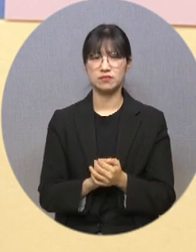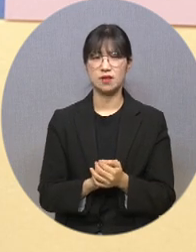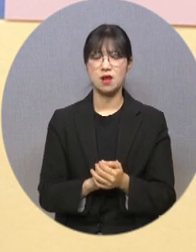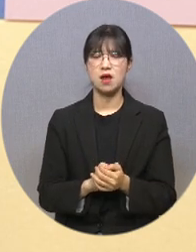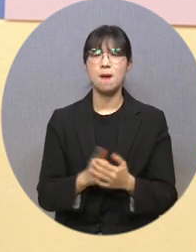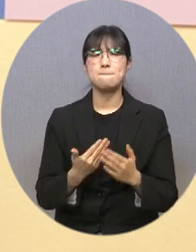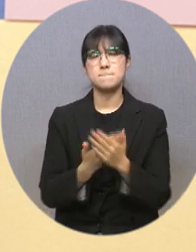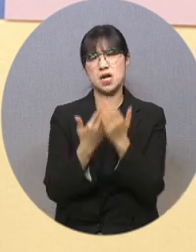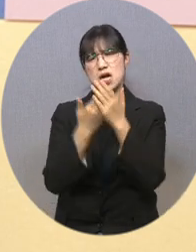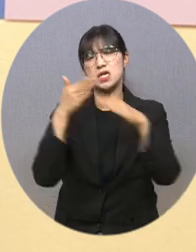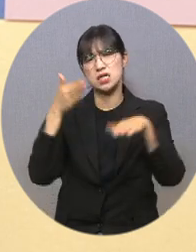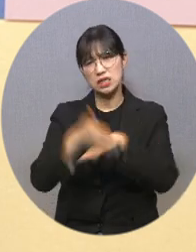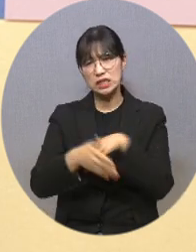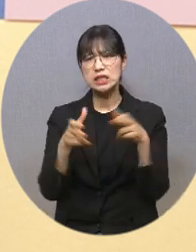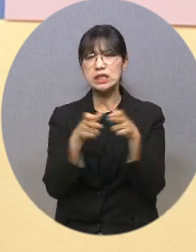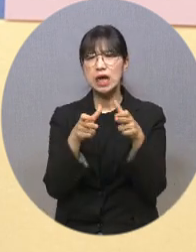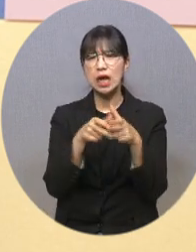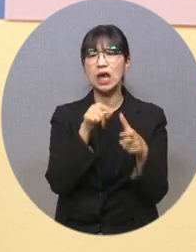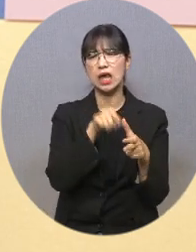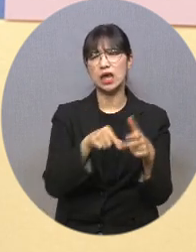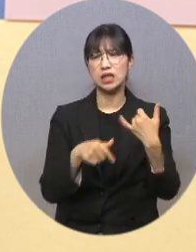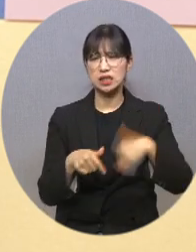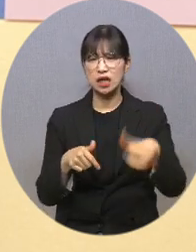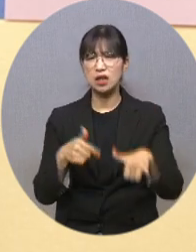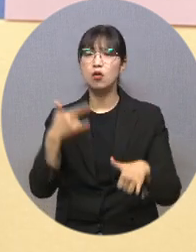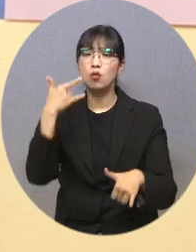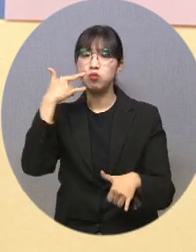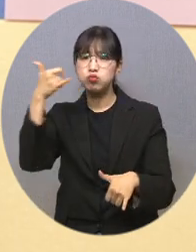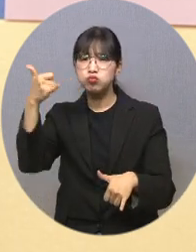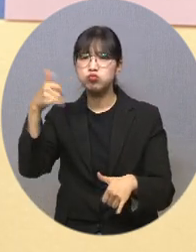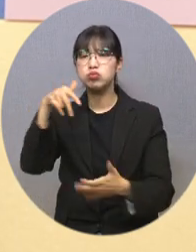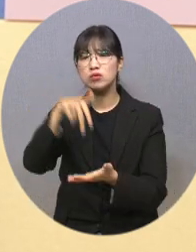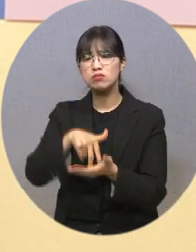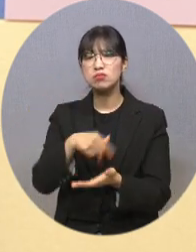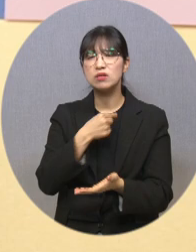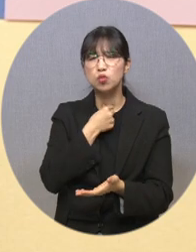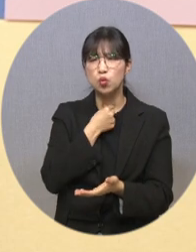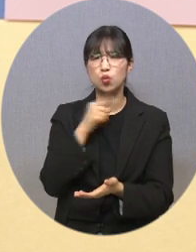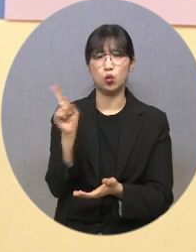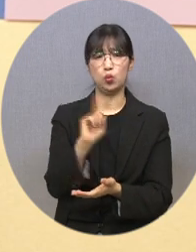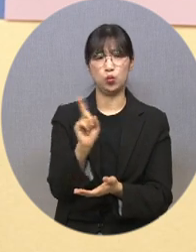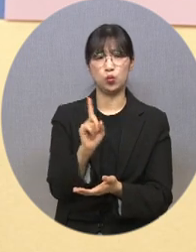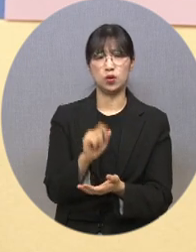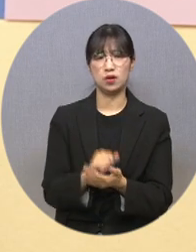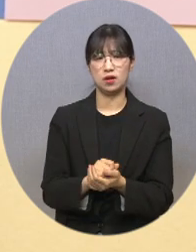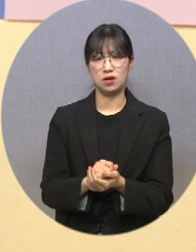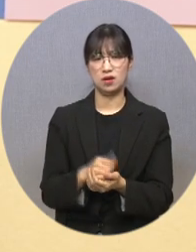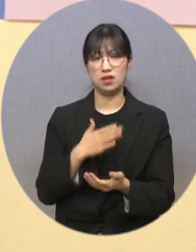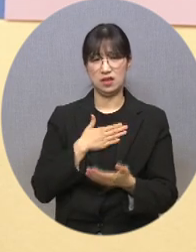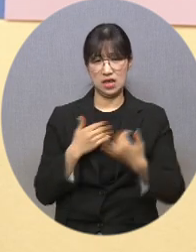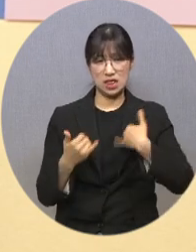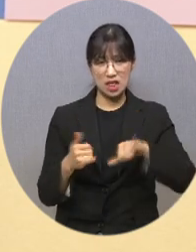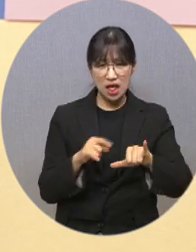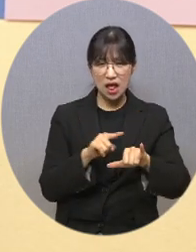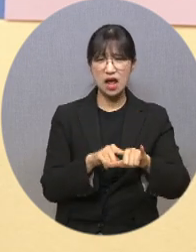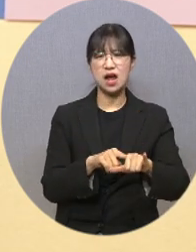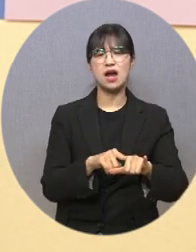발달장애를 가진 자녀를 둔 부모는 가장 소원이 뭐냐면 내 이 자녀보다